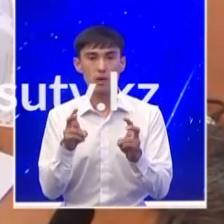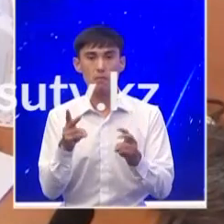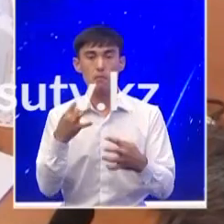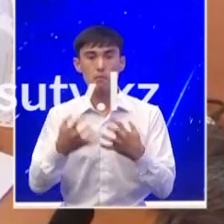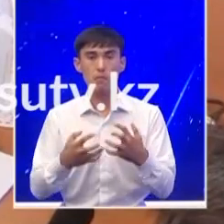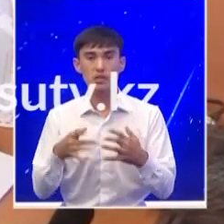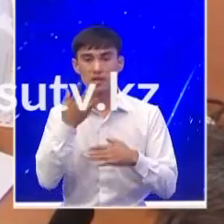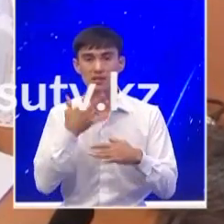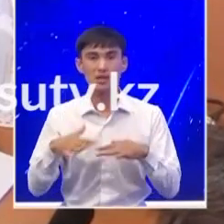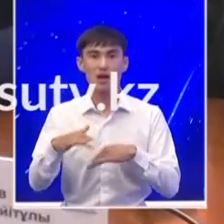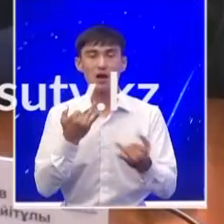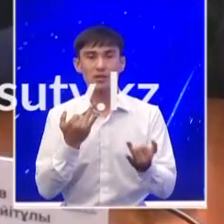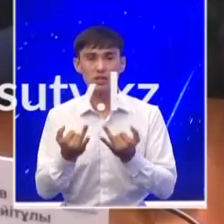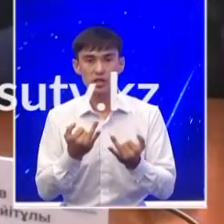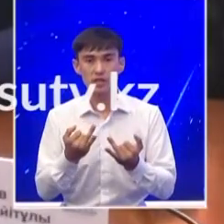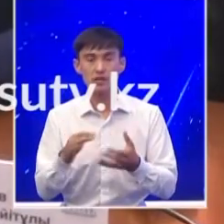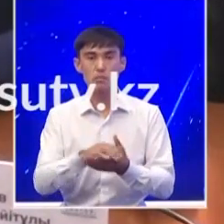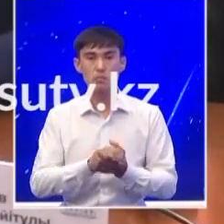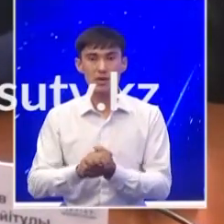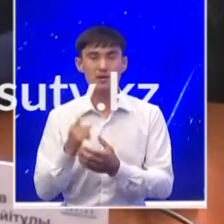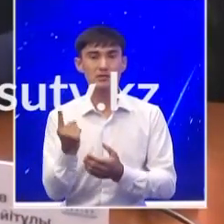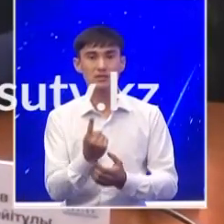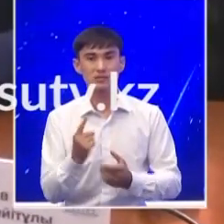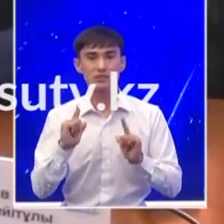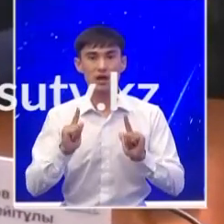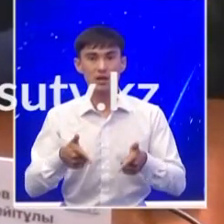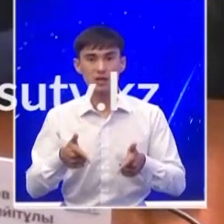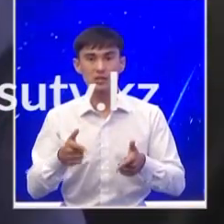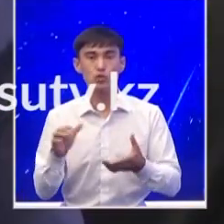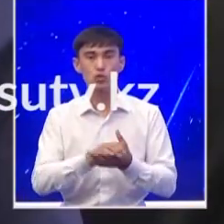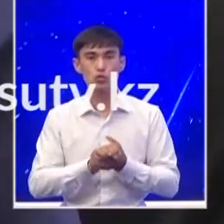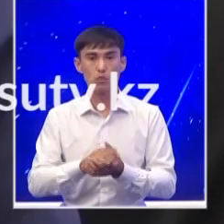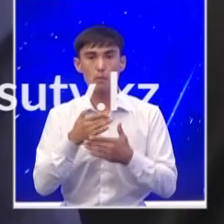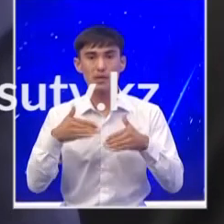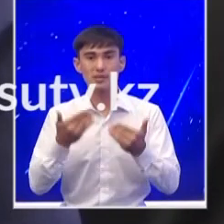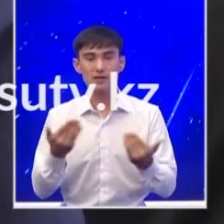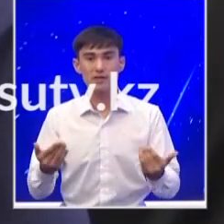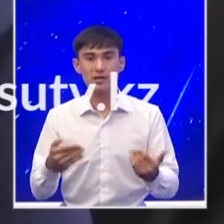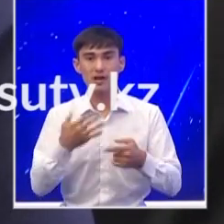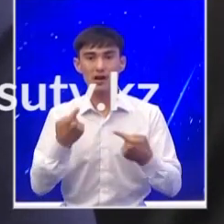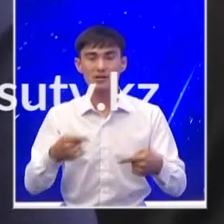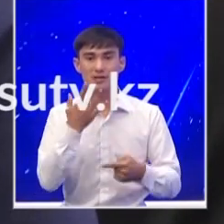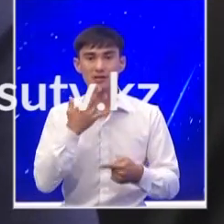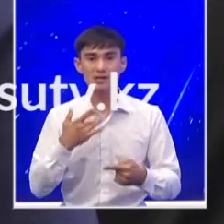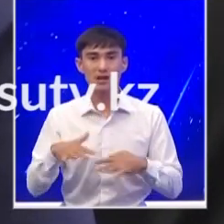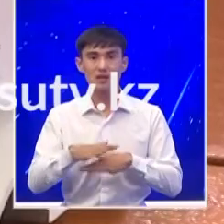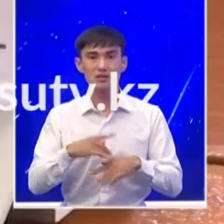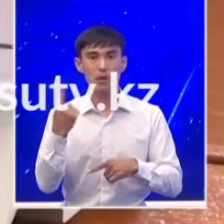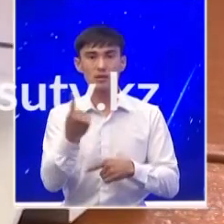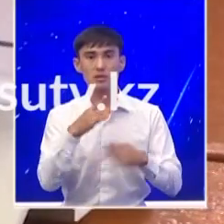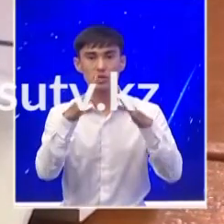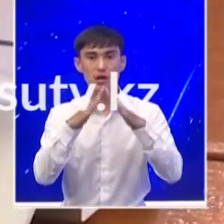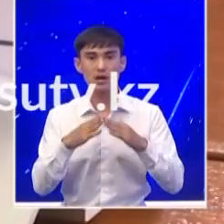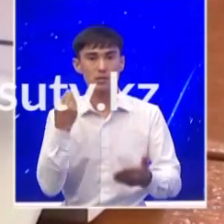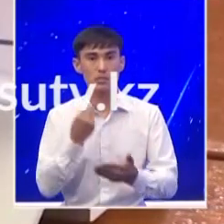и межконфессиональных отношений – мир, единство, согласие и дружба представителей разных национальностей под одним шаныраком